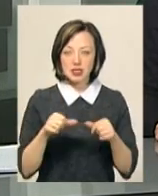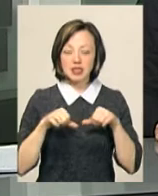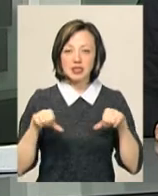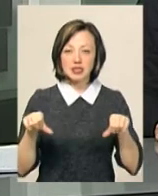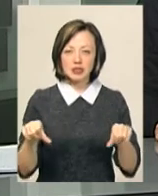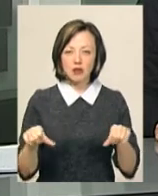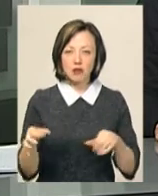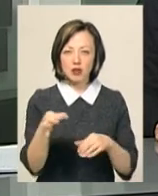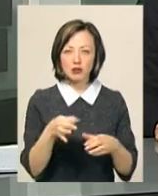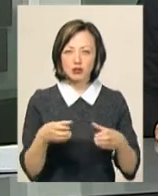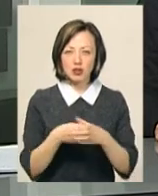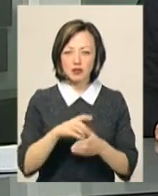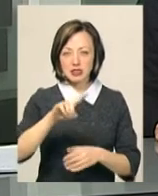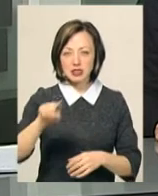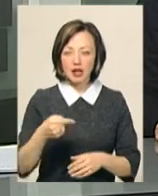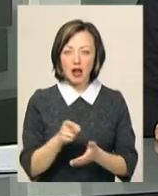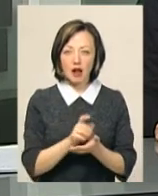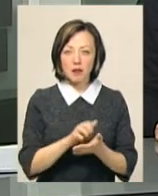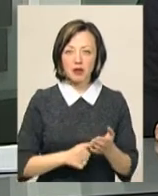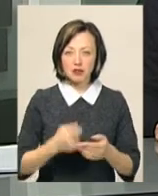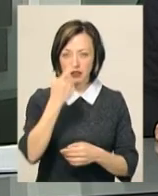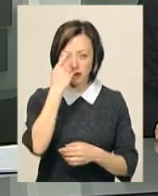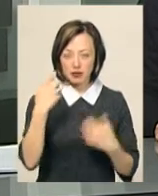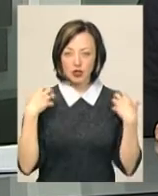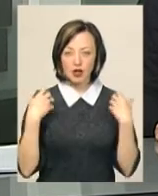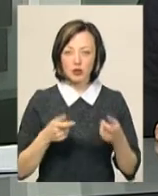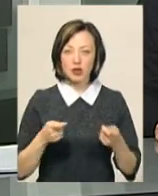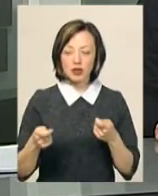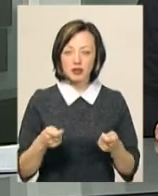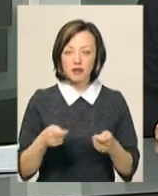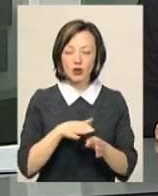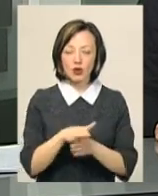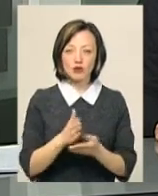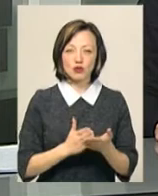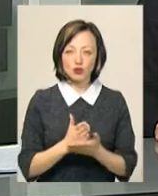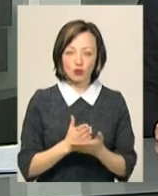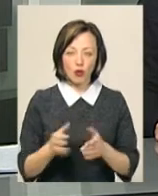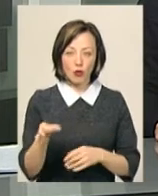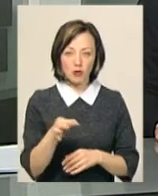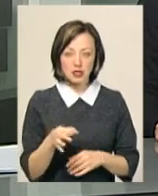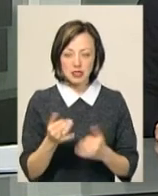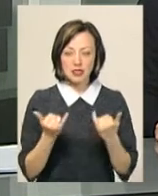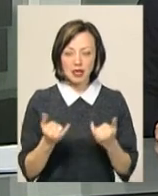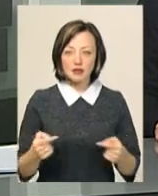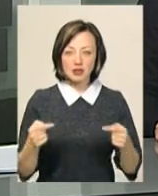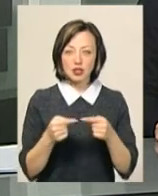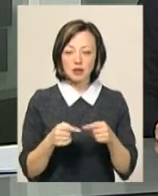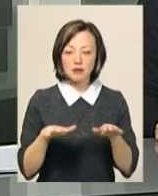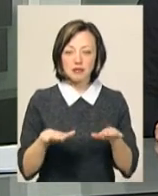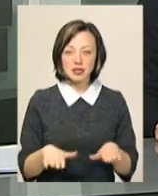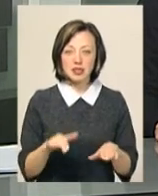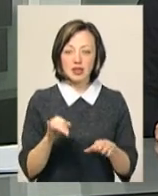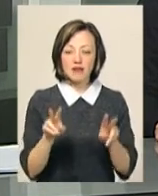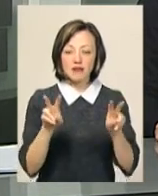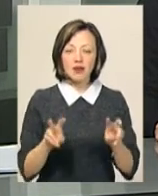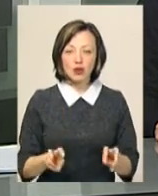штабу зі стягнення аліментів заявив начальник управління Державної виконавчої служби краю Роман Касянюк. Наразі визначають місце та вид